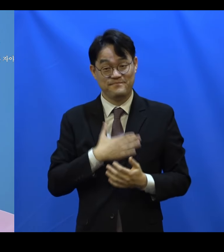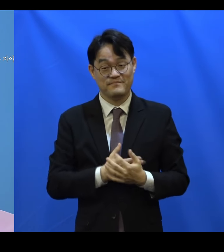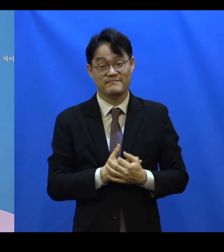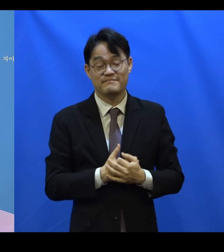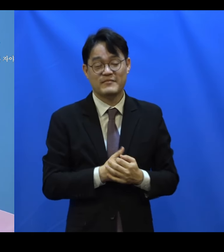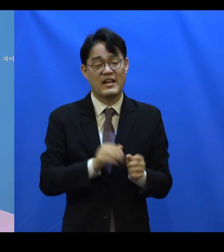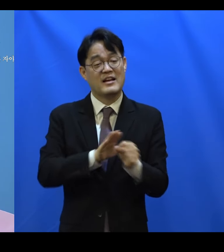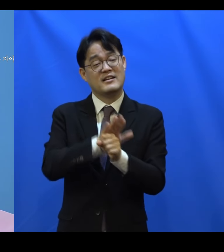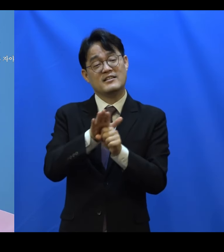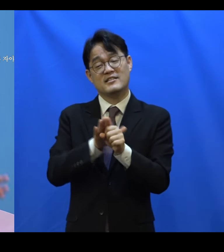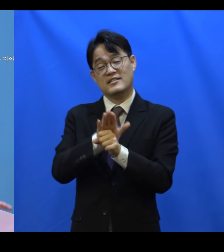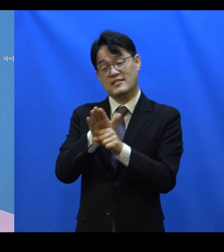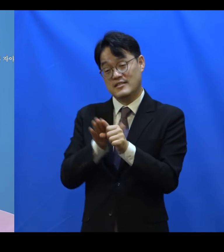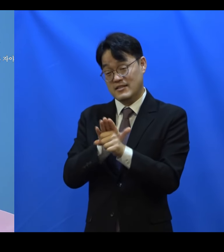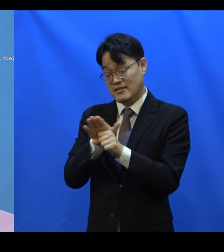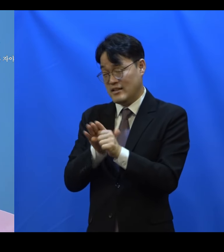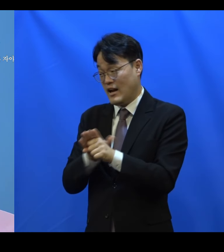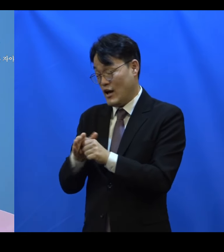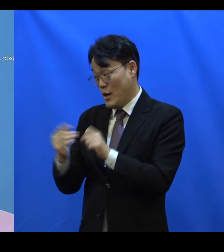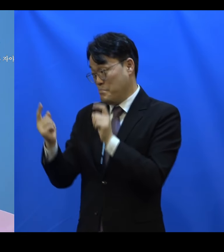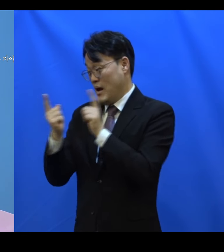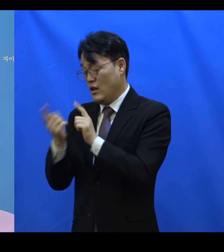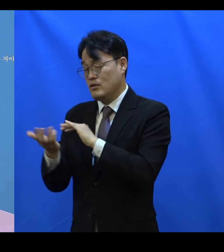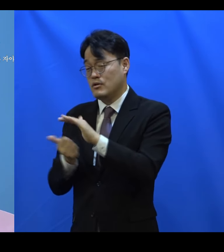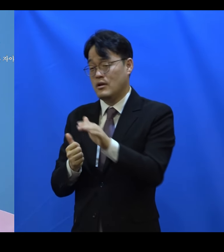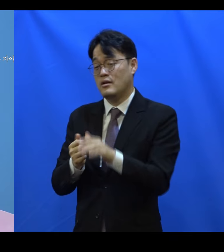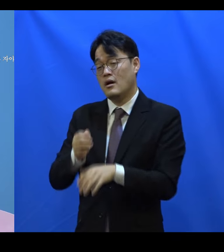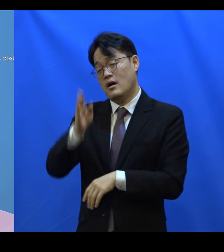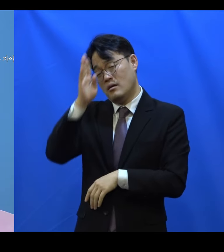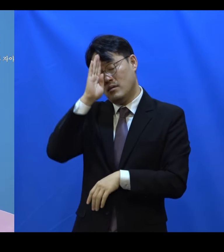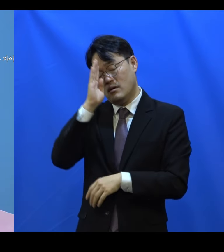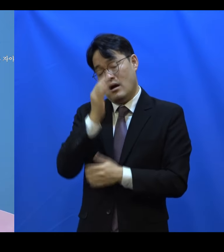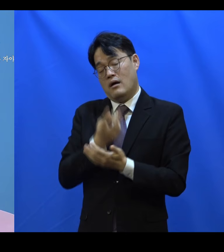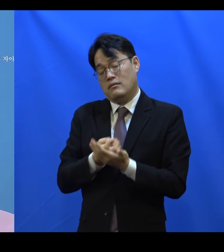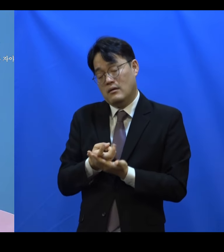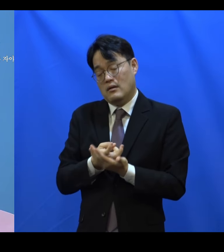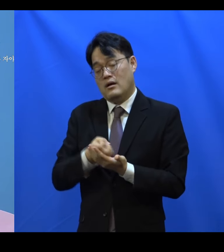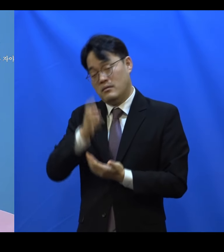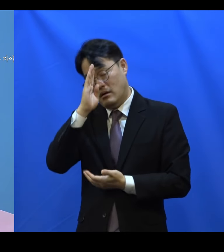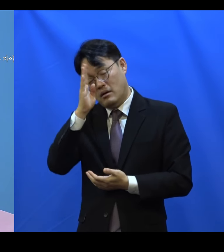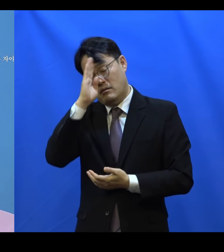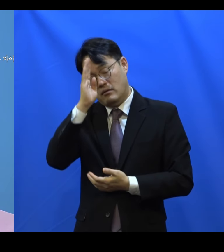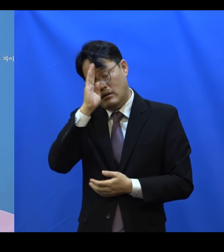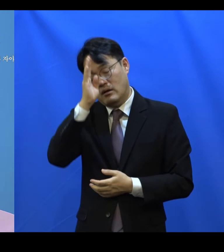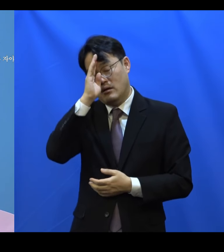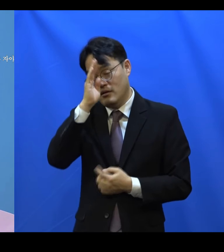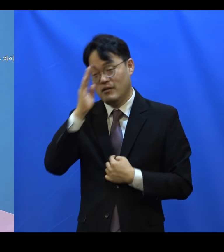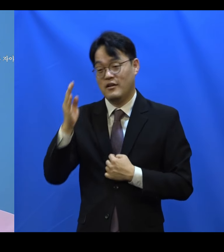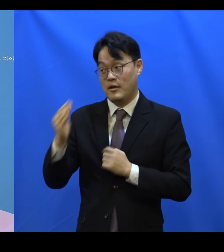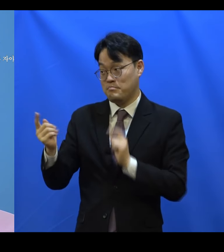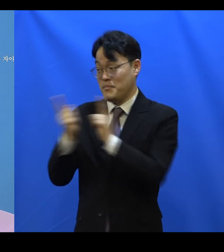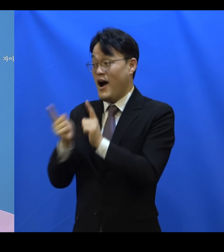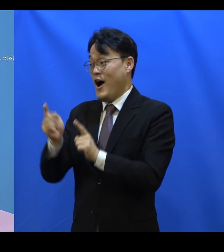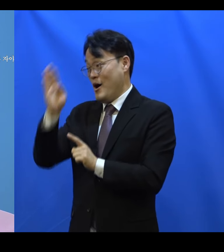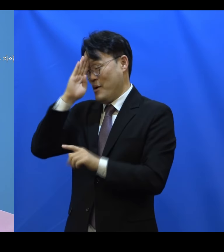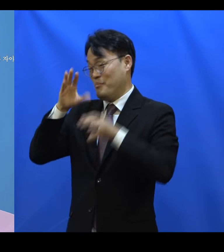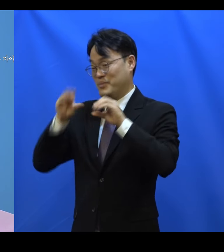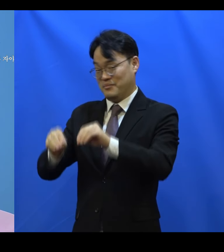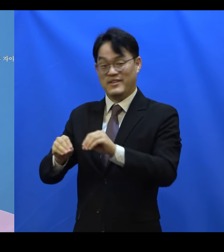그 사랑이 채워지기 전에 아무것도 할 수 없어. 그 사랑이 너무 강력하니까 다른 어떤 것도 할 수 없는 상태.